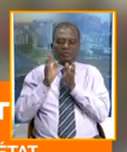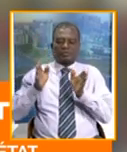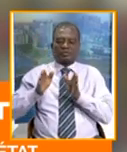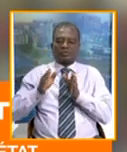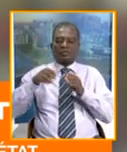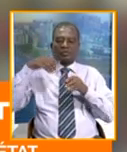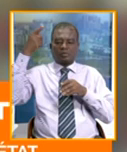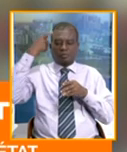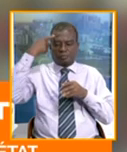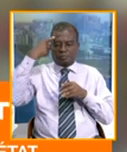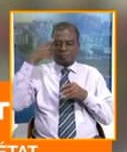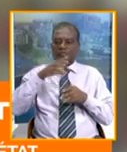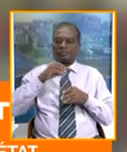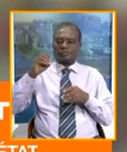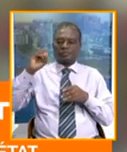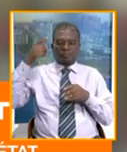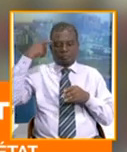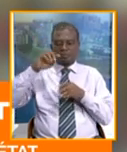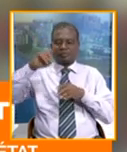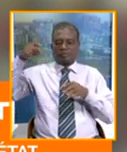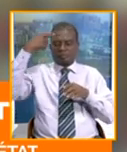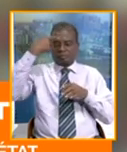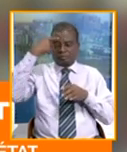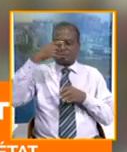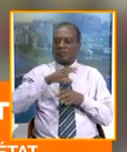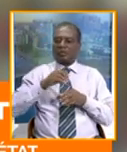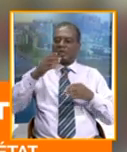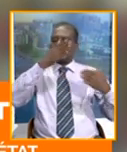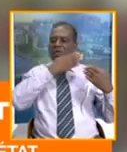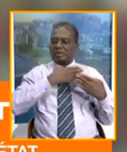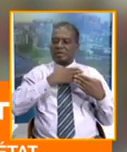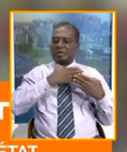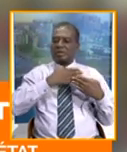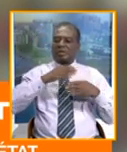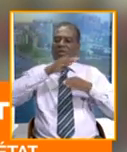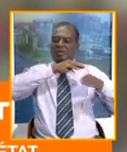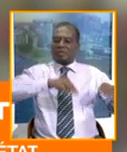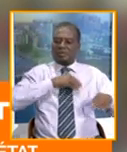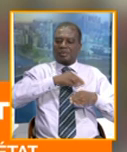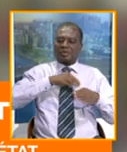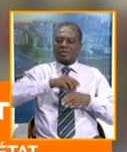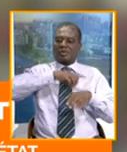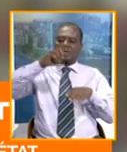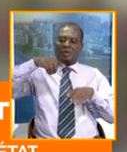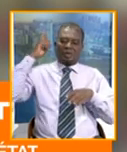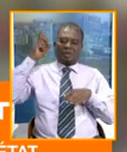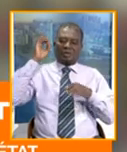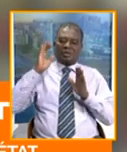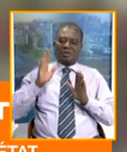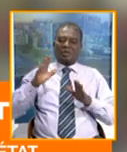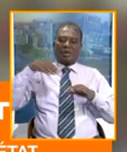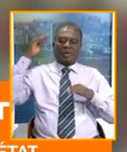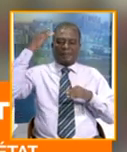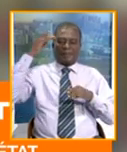Mesdames et Messieurs les secrétaires d'État, Mesdames et Messieurs les chefs des missions diplomatiques et représentants des organisations internationales, Madame